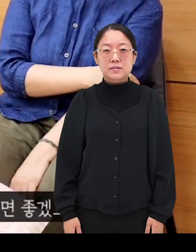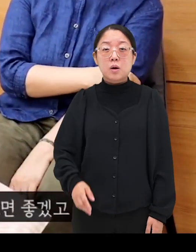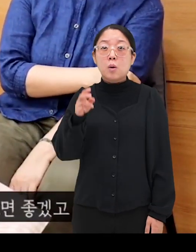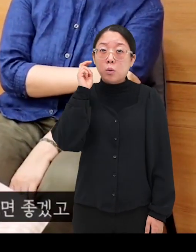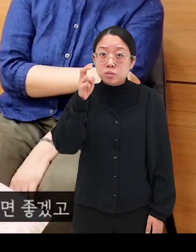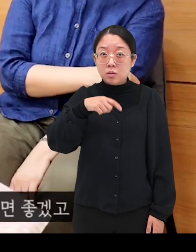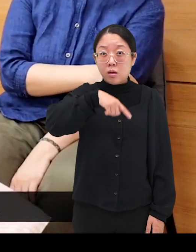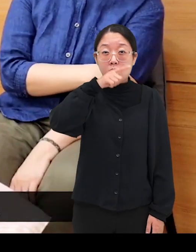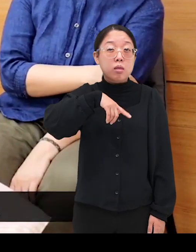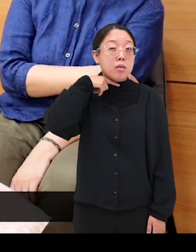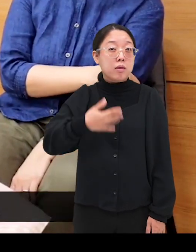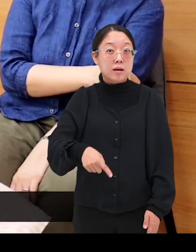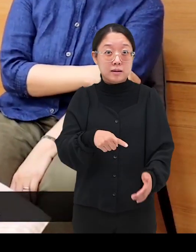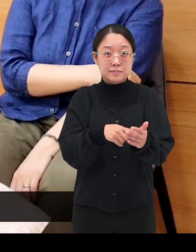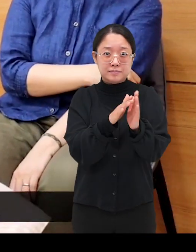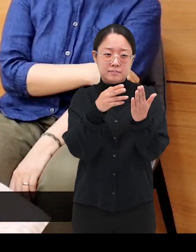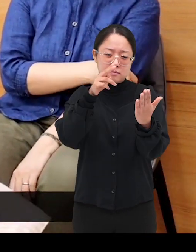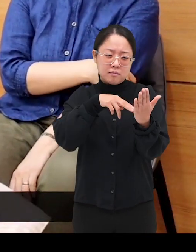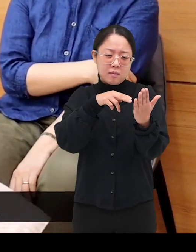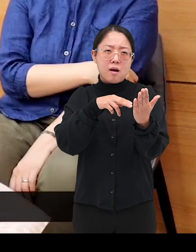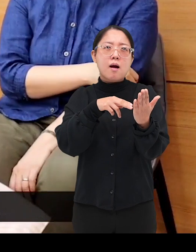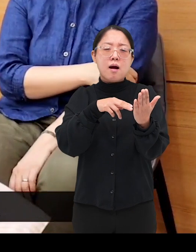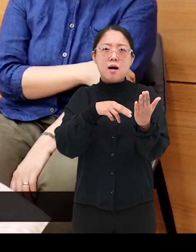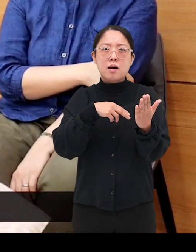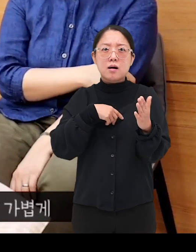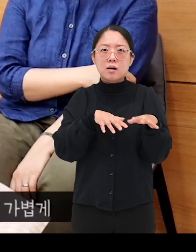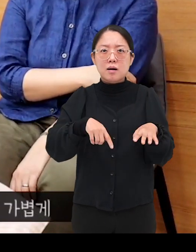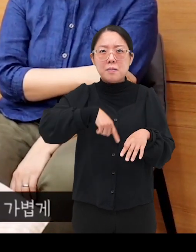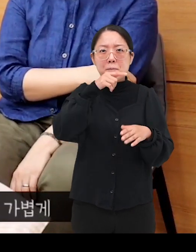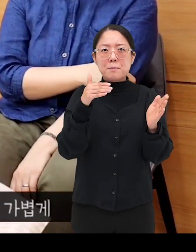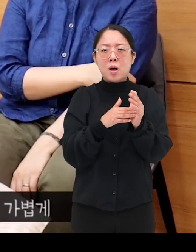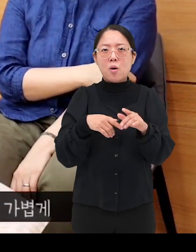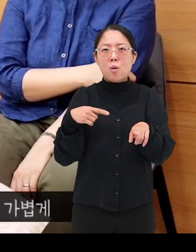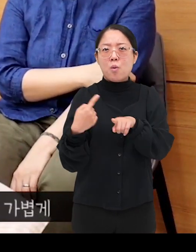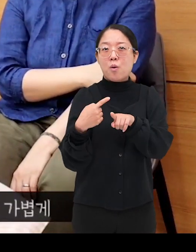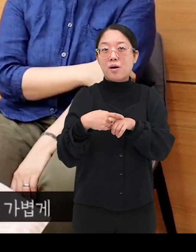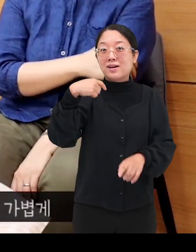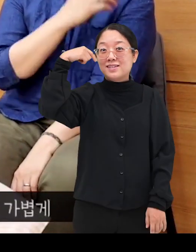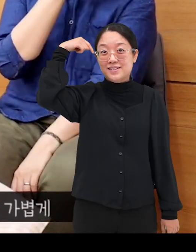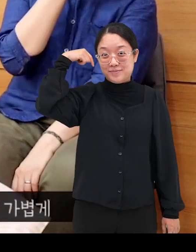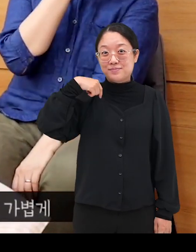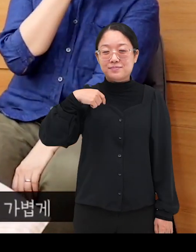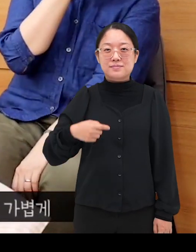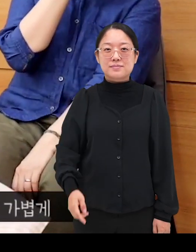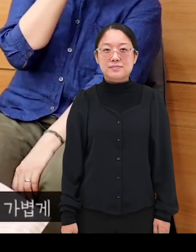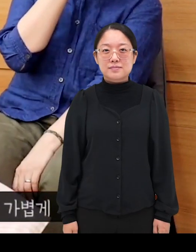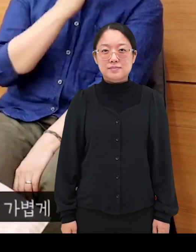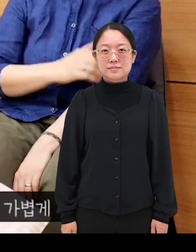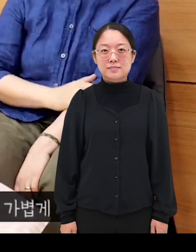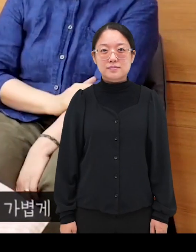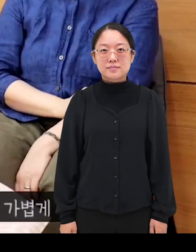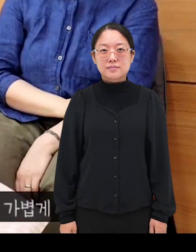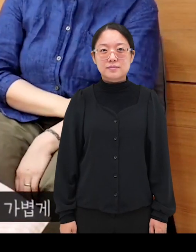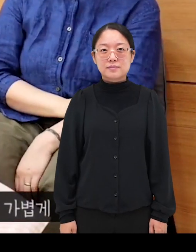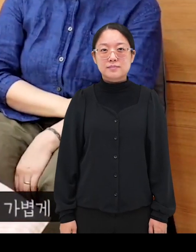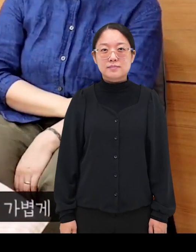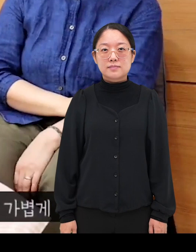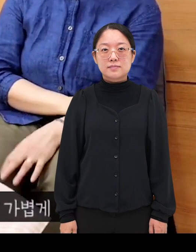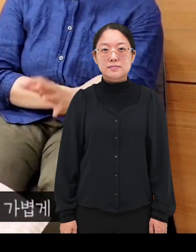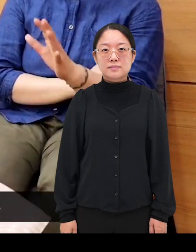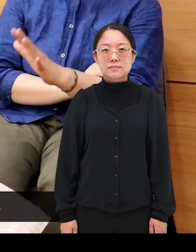읽어보셨으면 좋겠고 혹시라도 안 가신 분들이 읽는다면 그냥 미리 간접 체험을 해보신다는 느낌으로 그냥